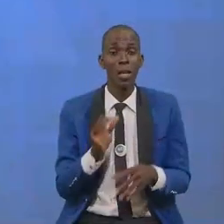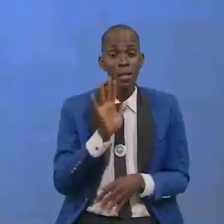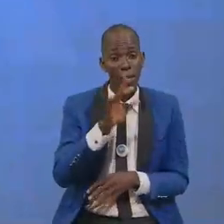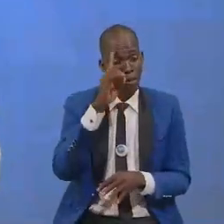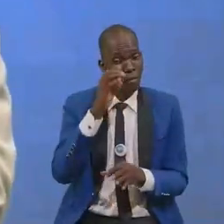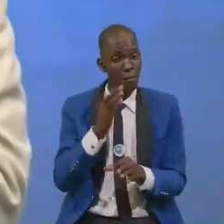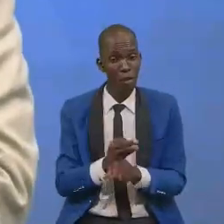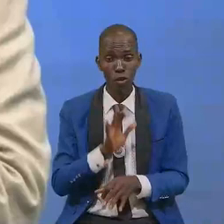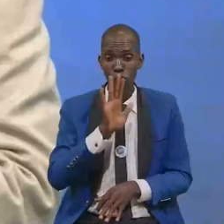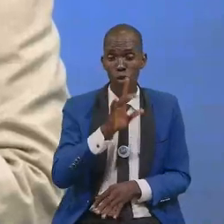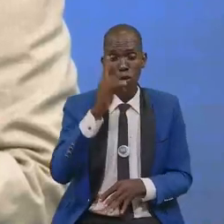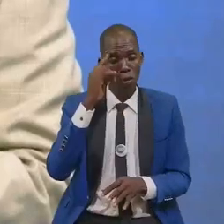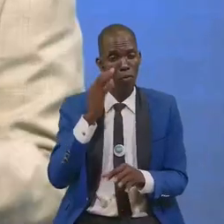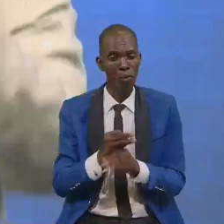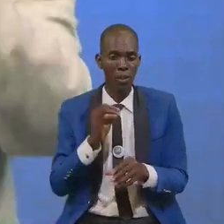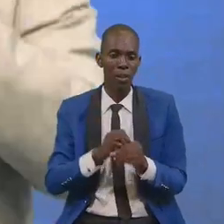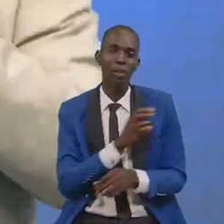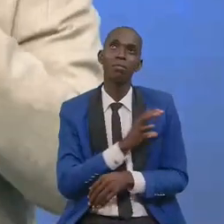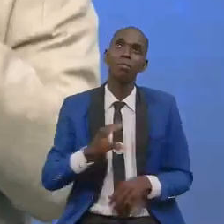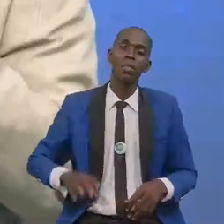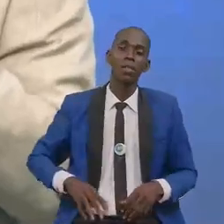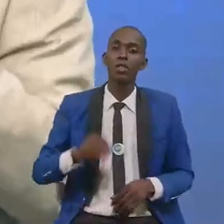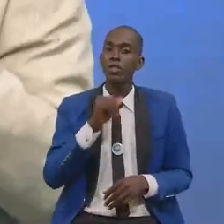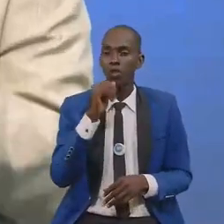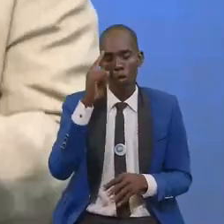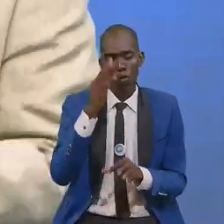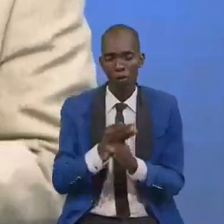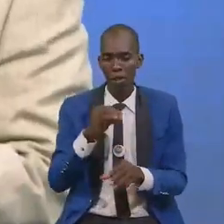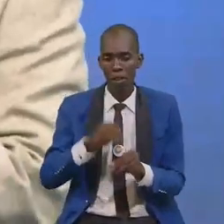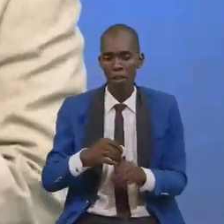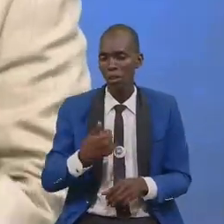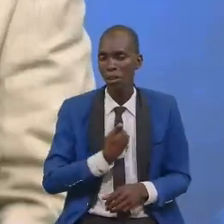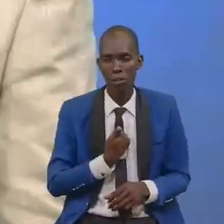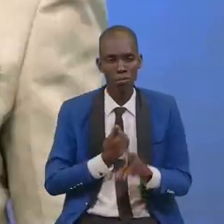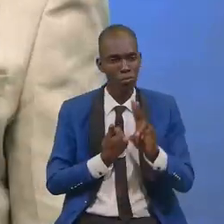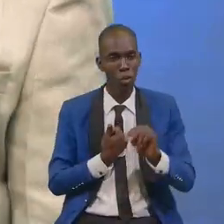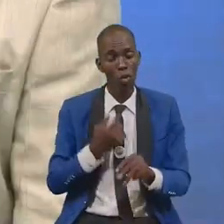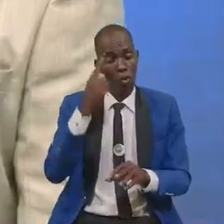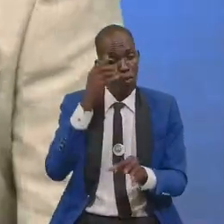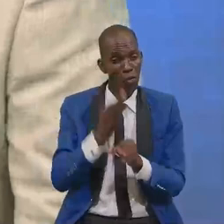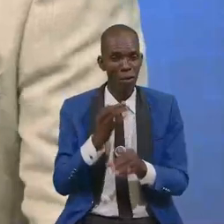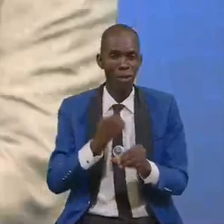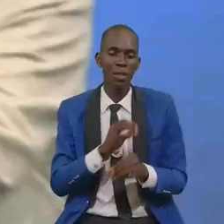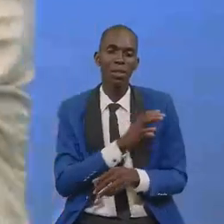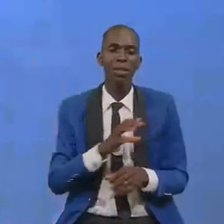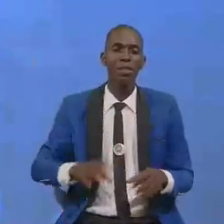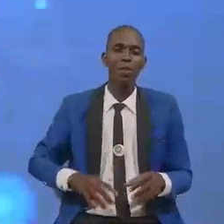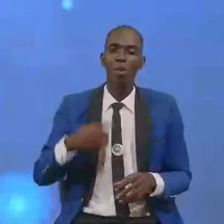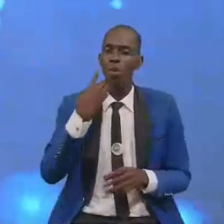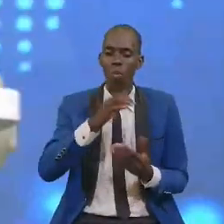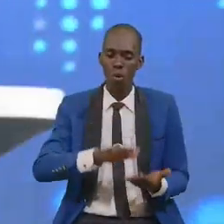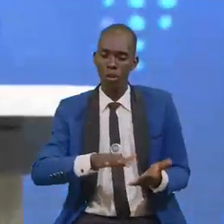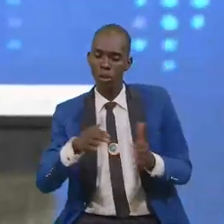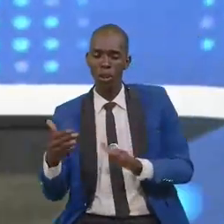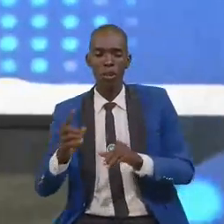ta foi ta foi en Christ ce n'est pas la foi en toi même ta foi en Christ celle qui est mort